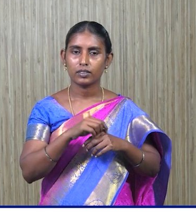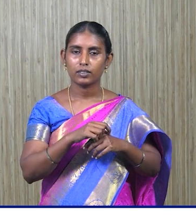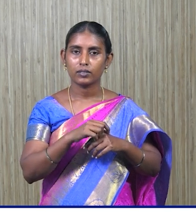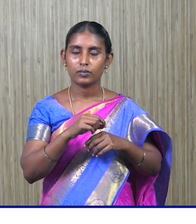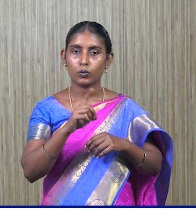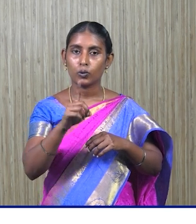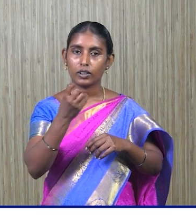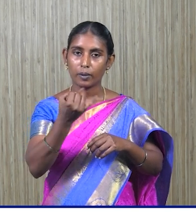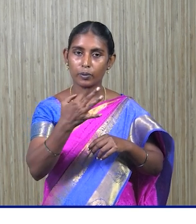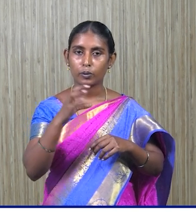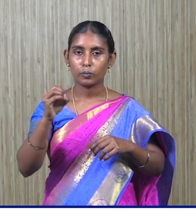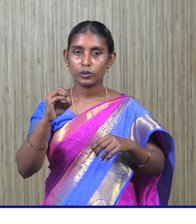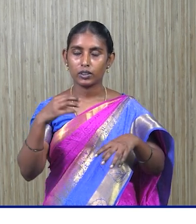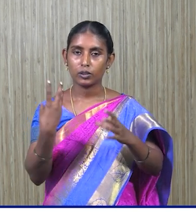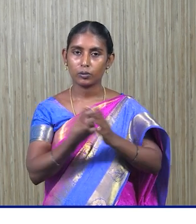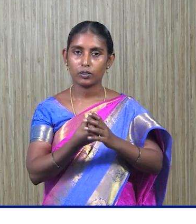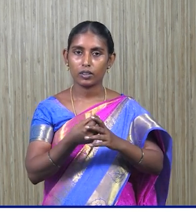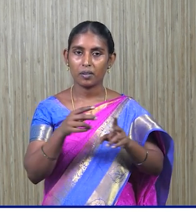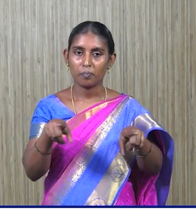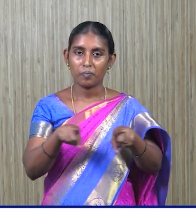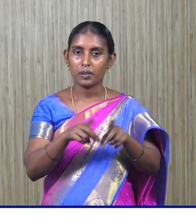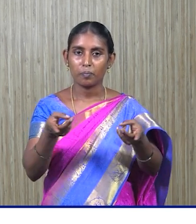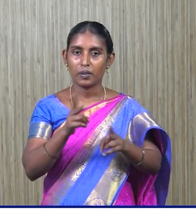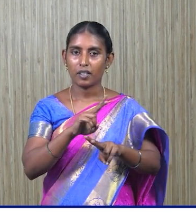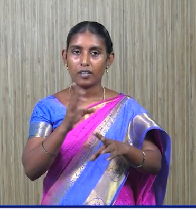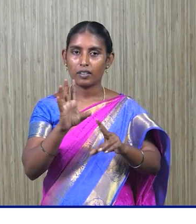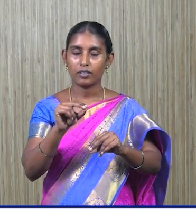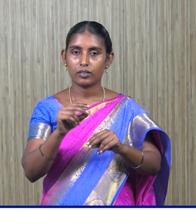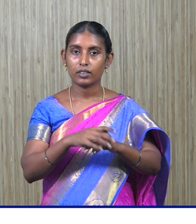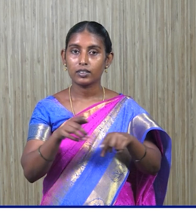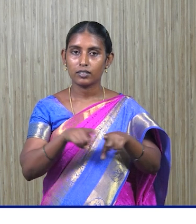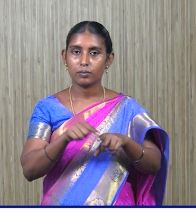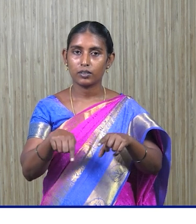எண்ணுடன் பூஜ்ஜியத்தை கூட்டும் போது அதன் மதிப்பு மாற்றம் ஏற்படவில்லை. இதை